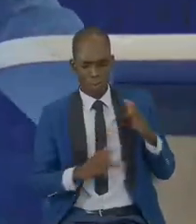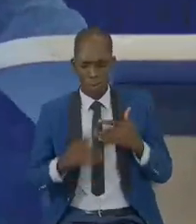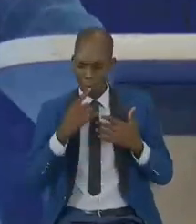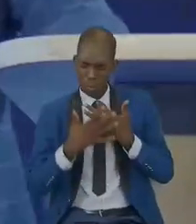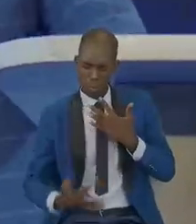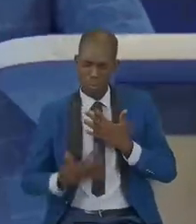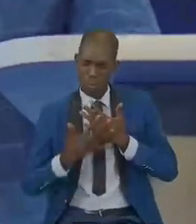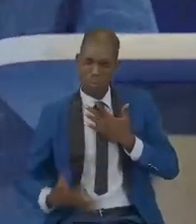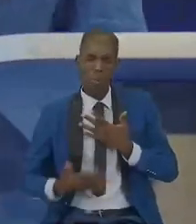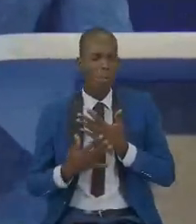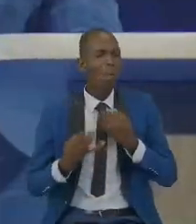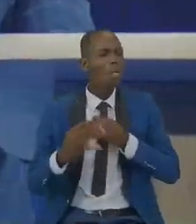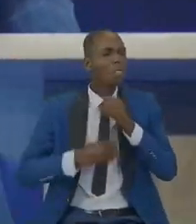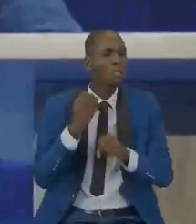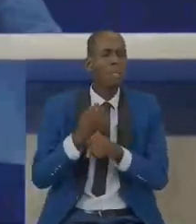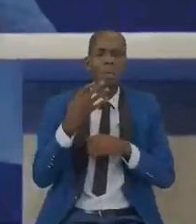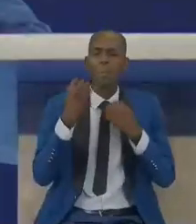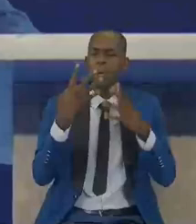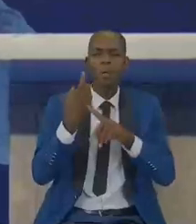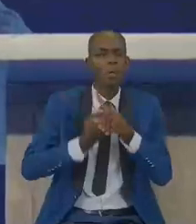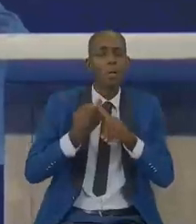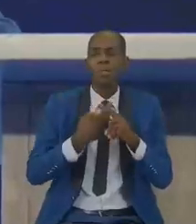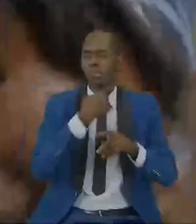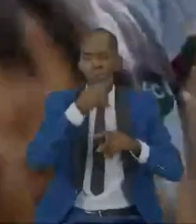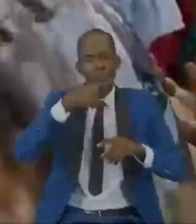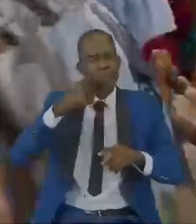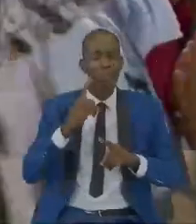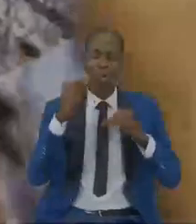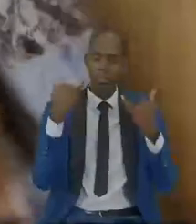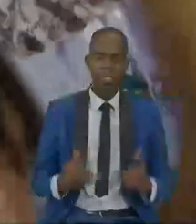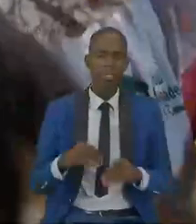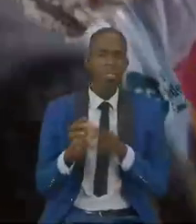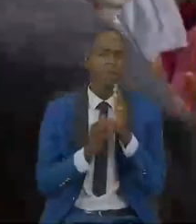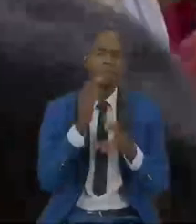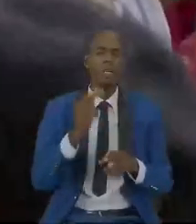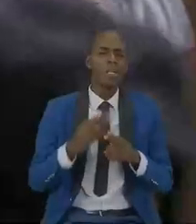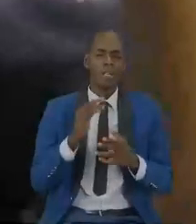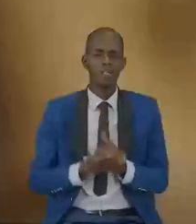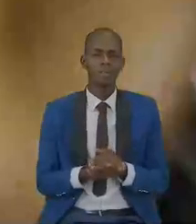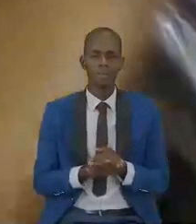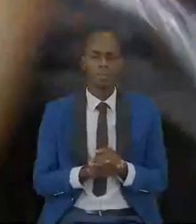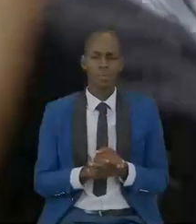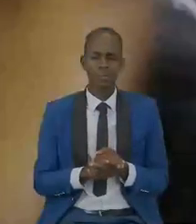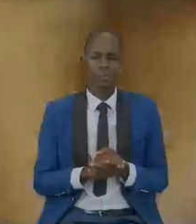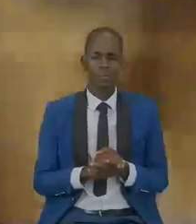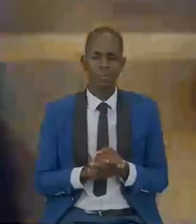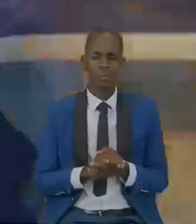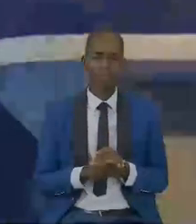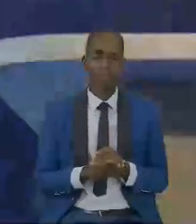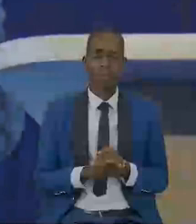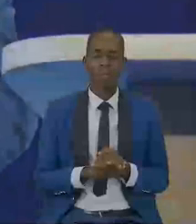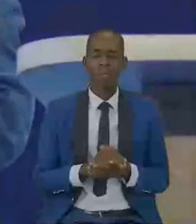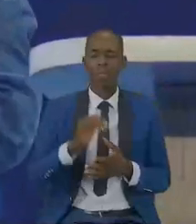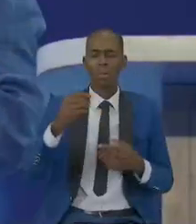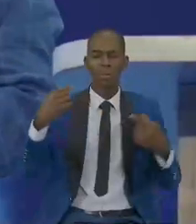L'hémorragie ou la perte de sang pendant des mois, des années. Hémorragie, perte de sang, sèche-toi au